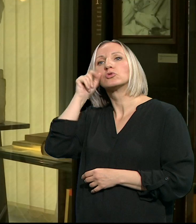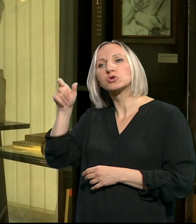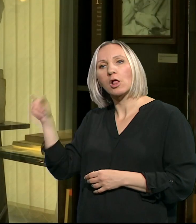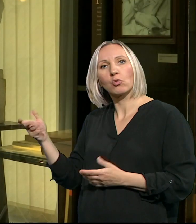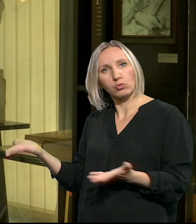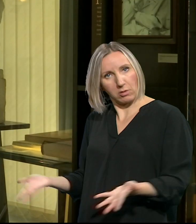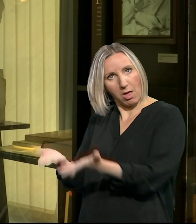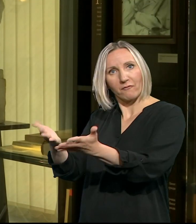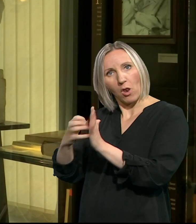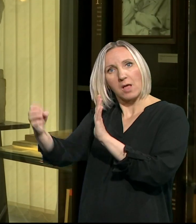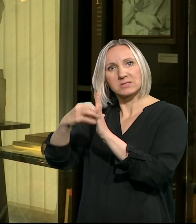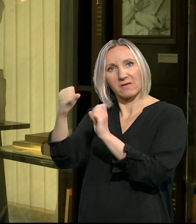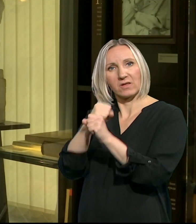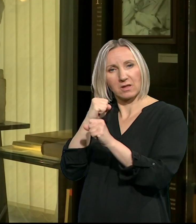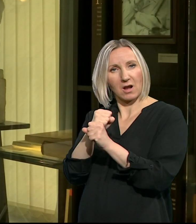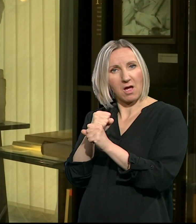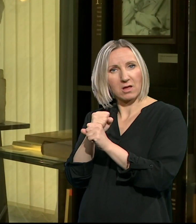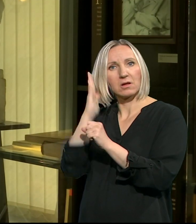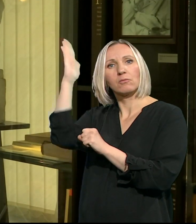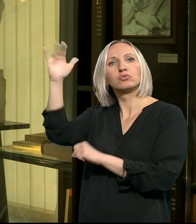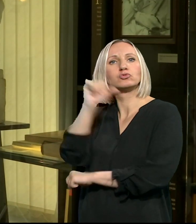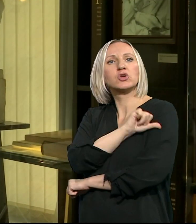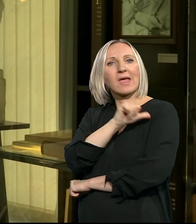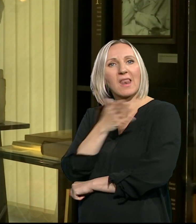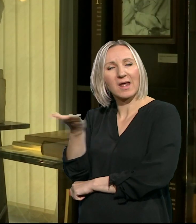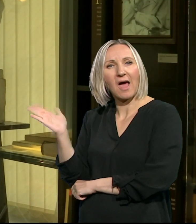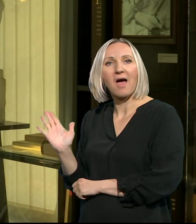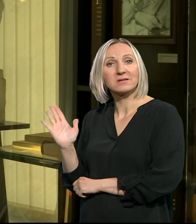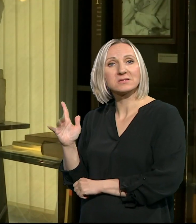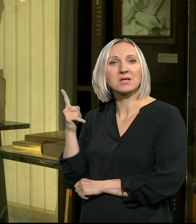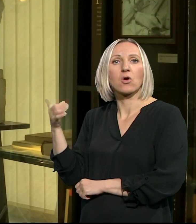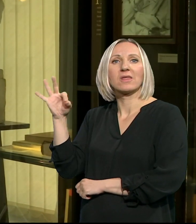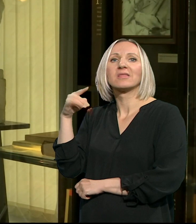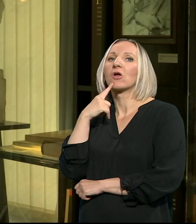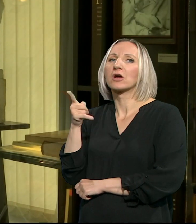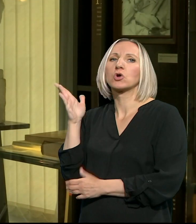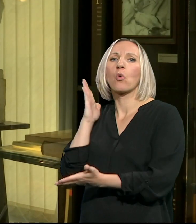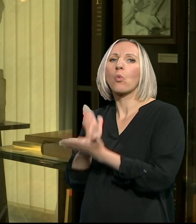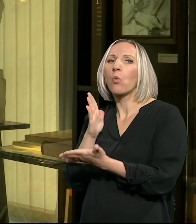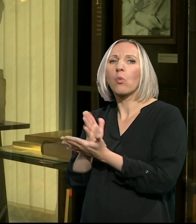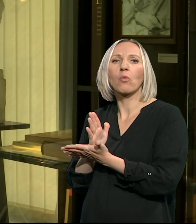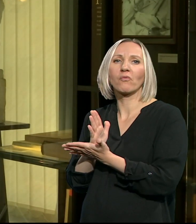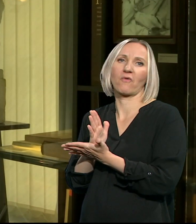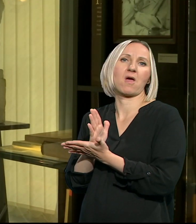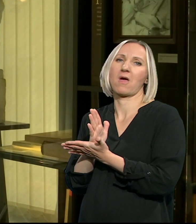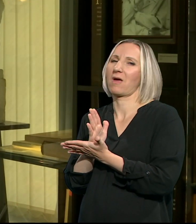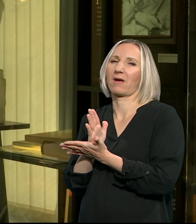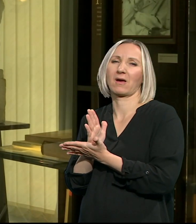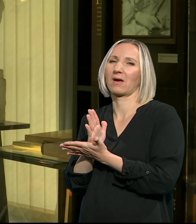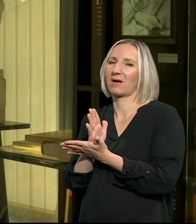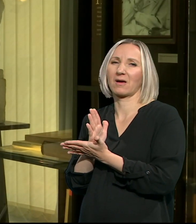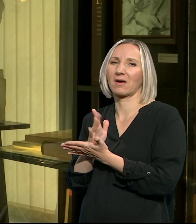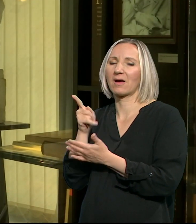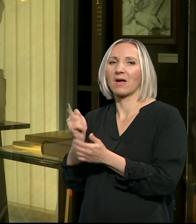buduće naučnike, buduće generacije i sam kaže da je zapravo uvek bio na branicima i na